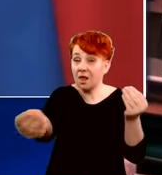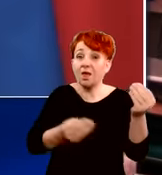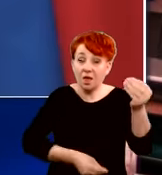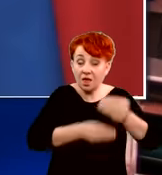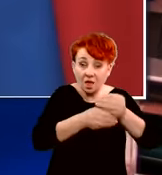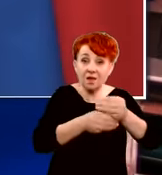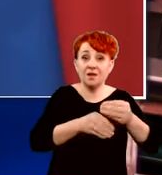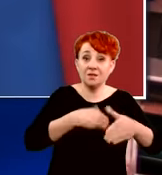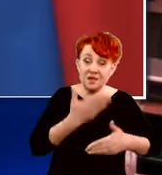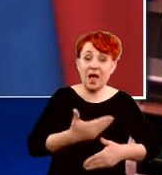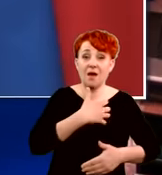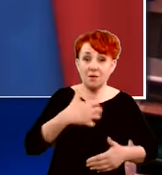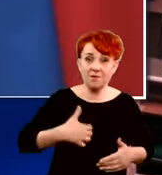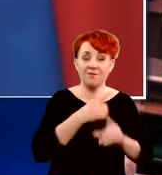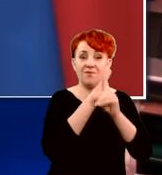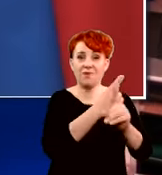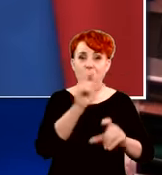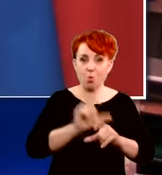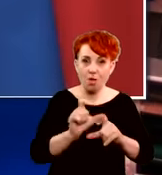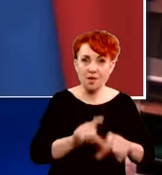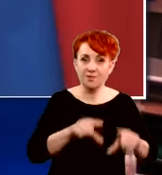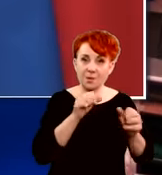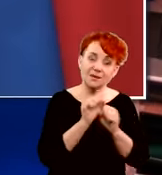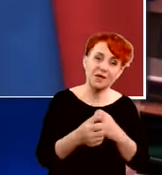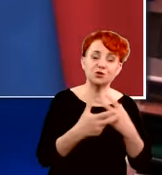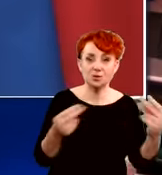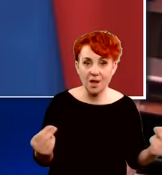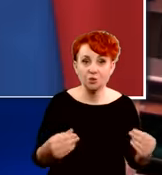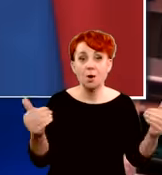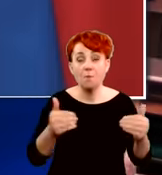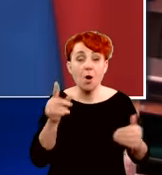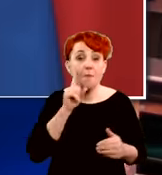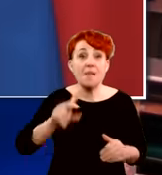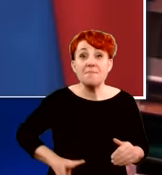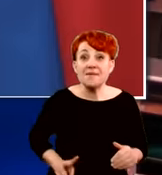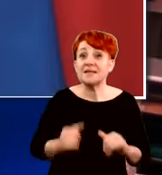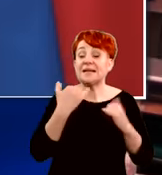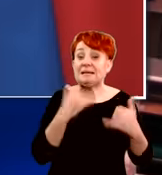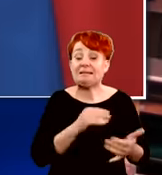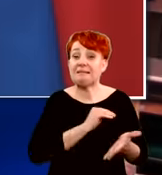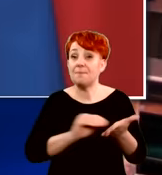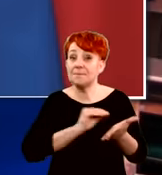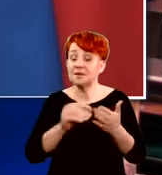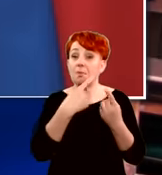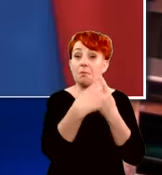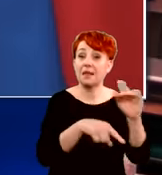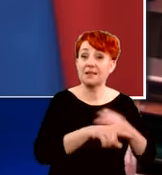marszałkowi, tak jak przewiduje to kodeks, czy też może pan minister skierował inne pismo marszałka z wnioskiem o wygaszenie nie